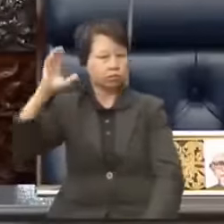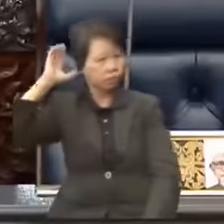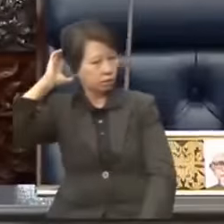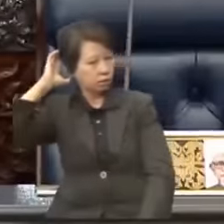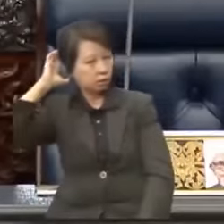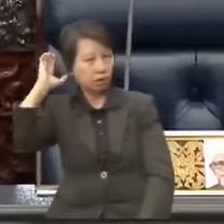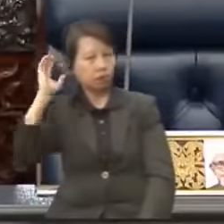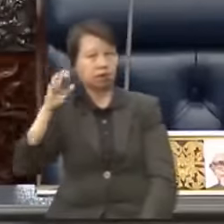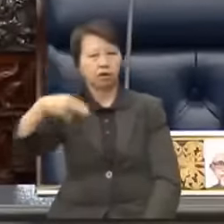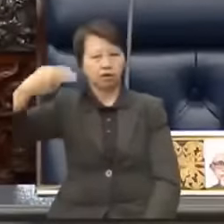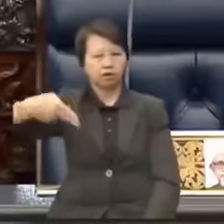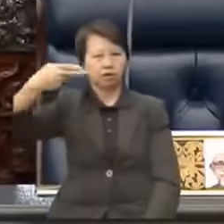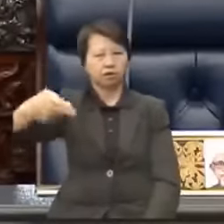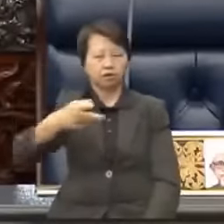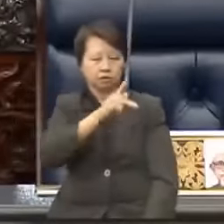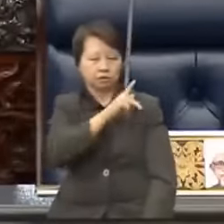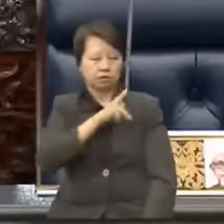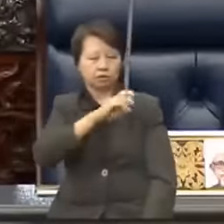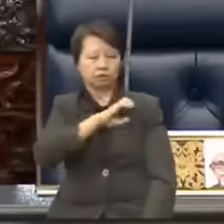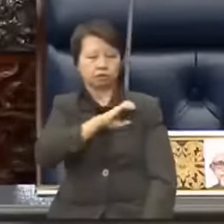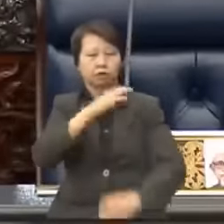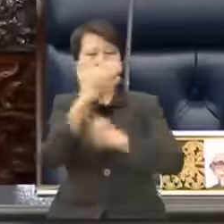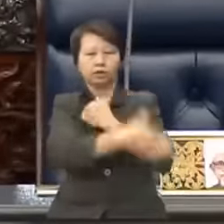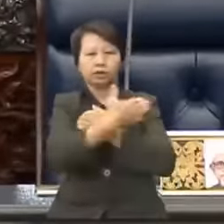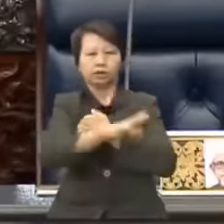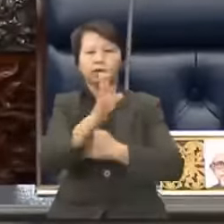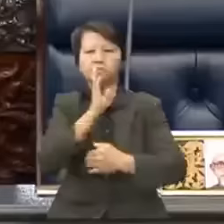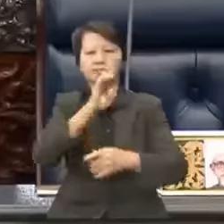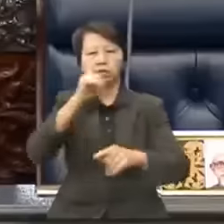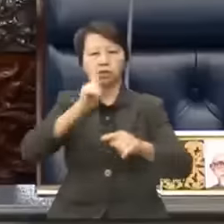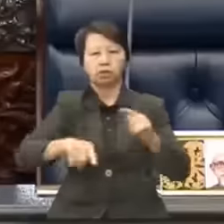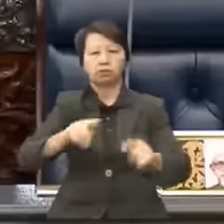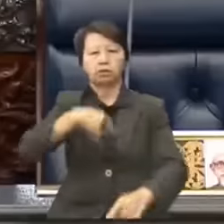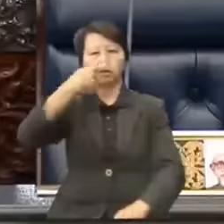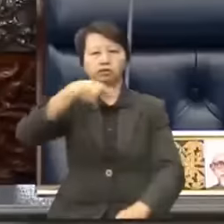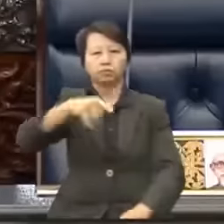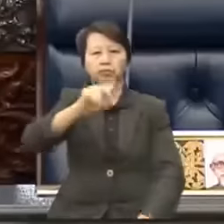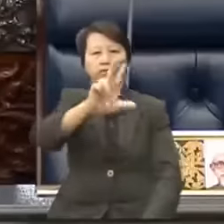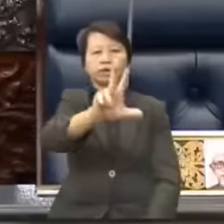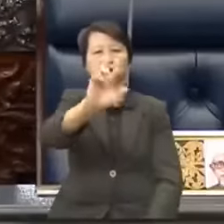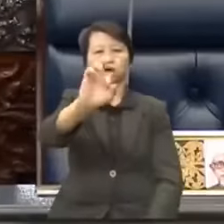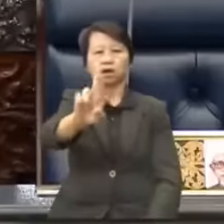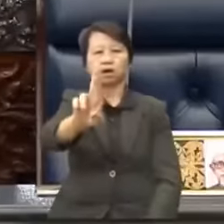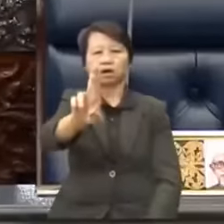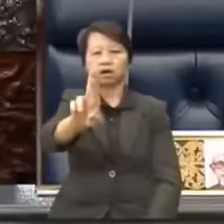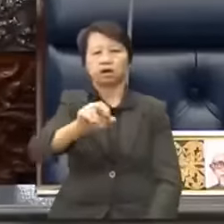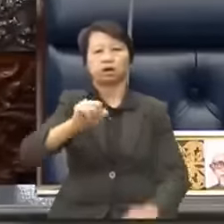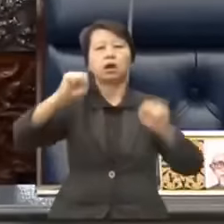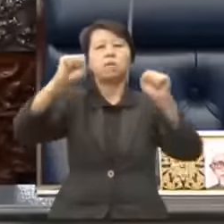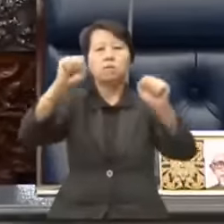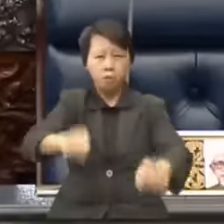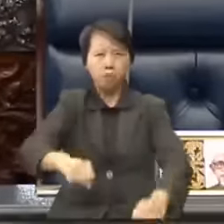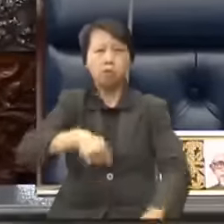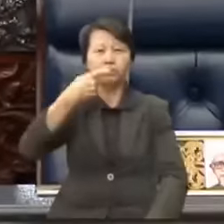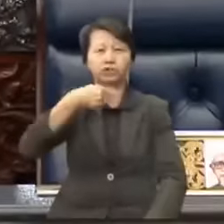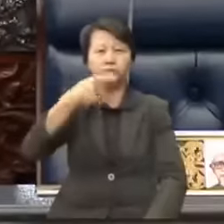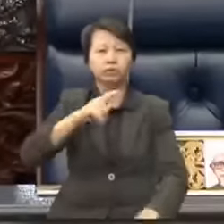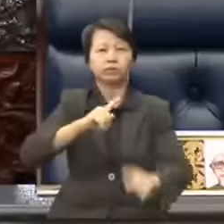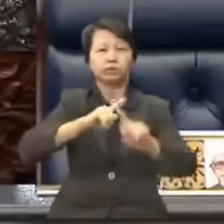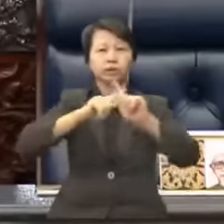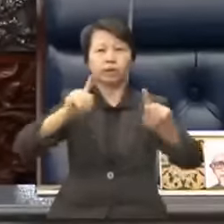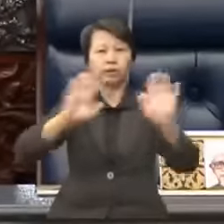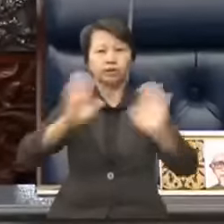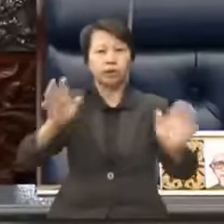sejarahnya ketua polis negara mengatakan tak boleh sebut soal 3R boleh sebut tetapi